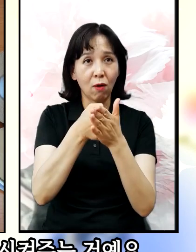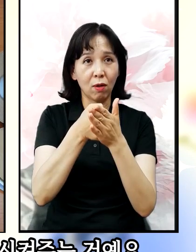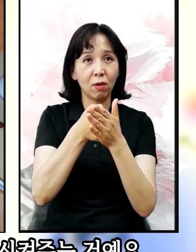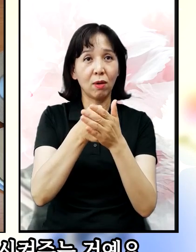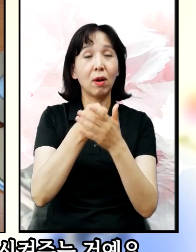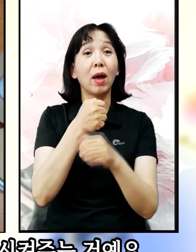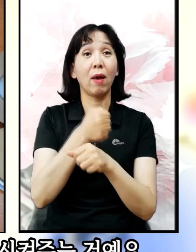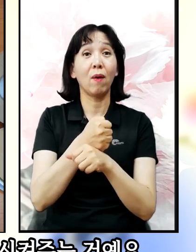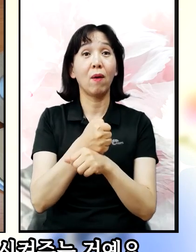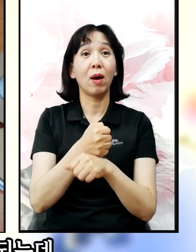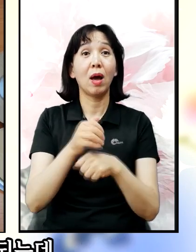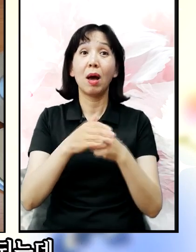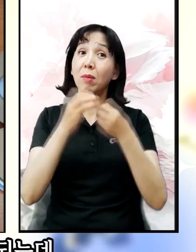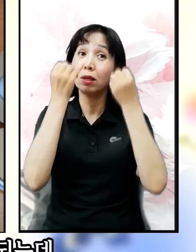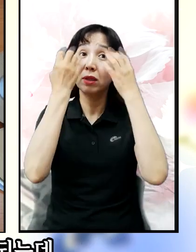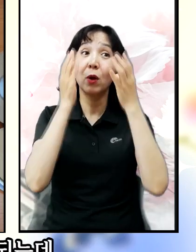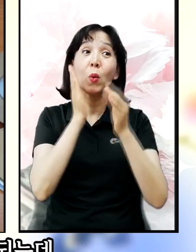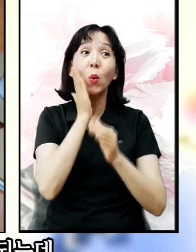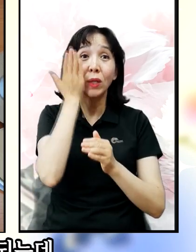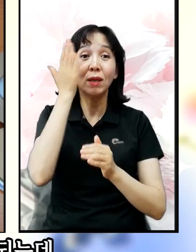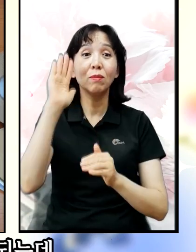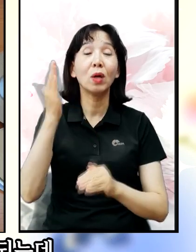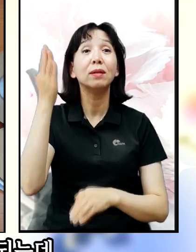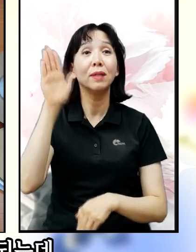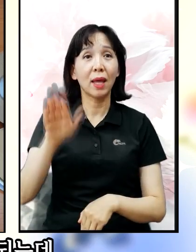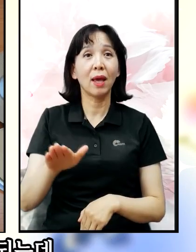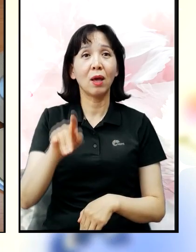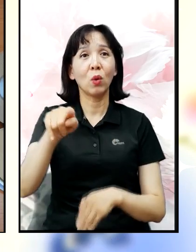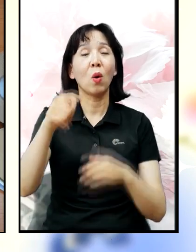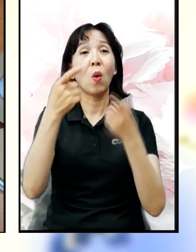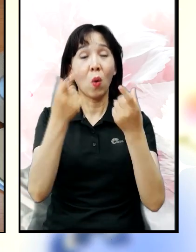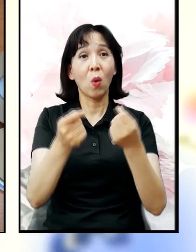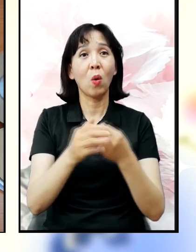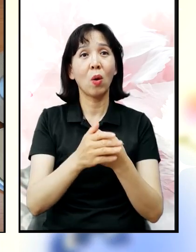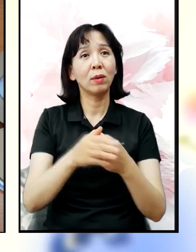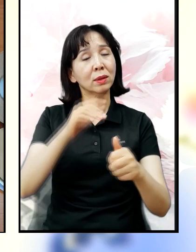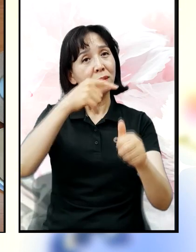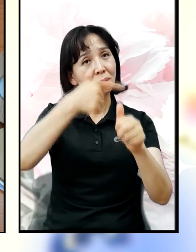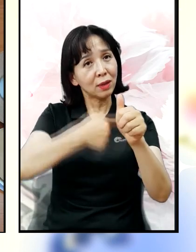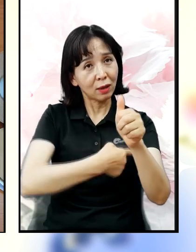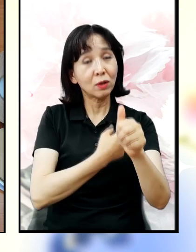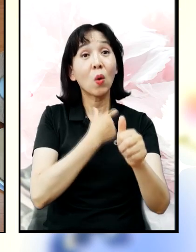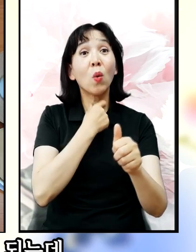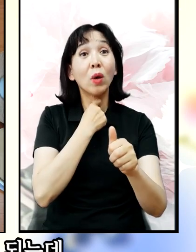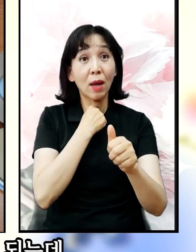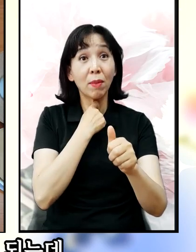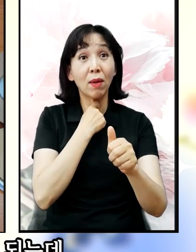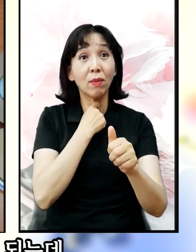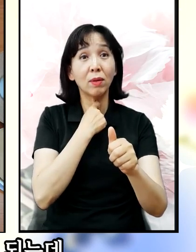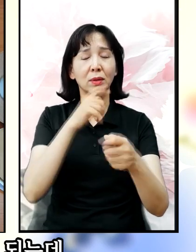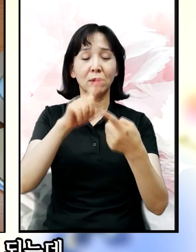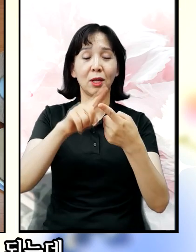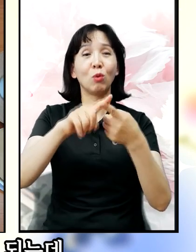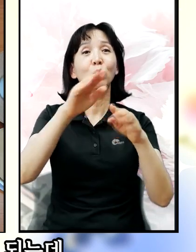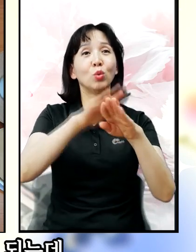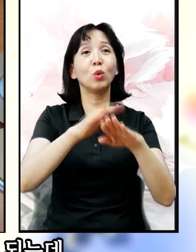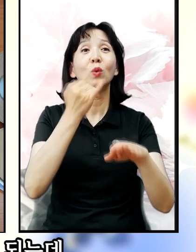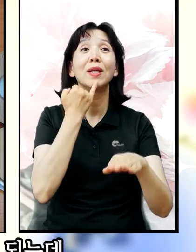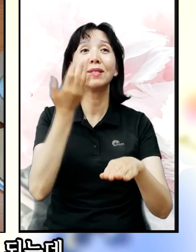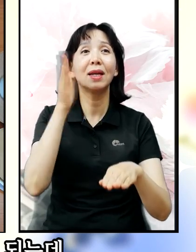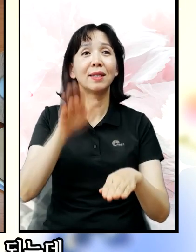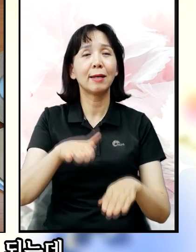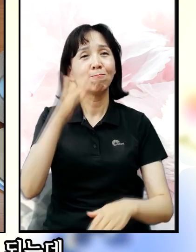고정을 시켜주는 거예요. 그러면 요거 새로운 꽃잎이 되는데, 얘도 마찬가지로 여기에 자연스러운 걸 원하시는 분들은 그냥